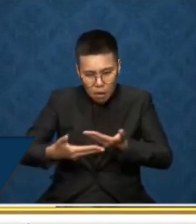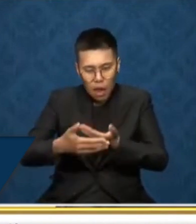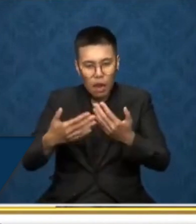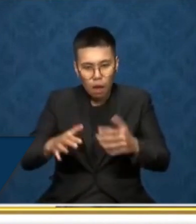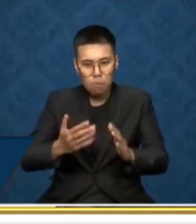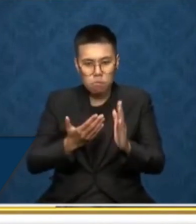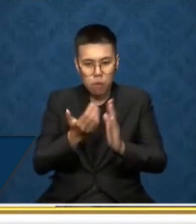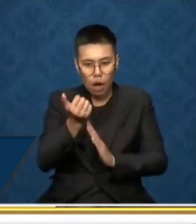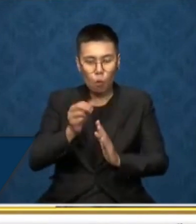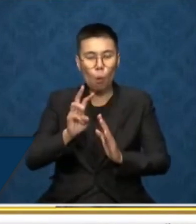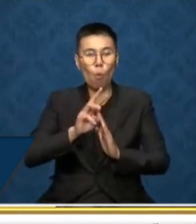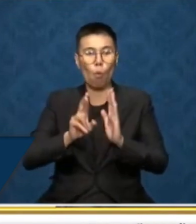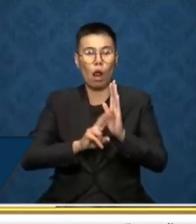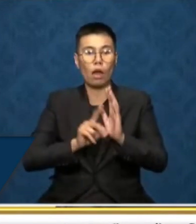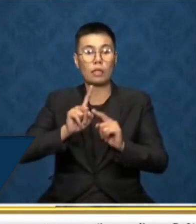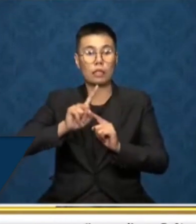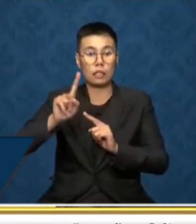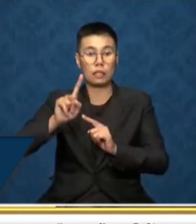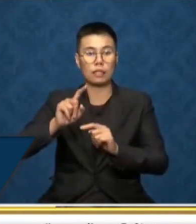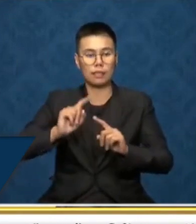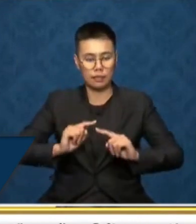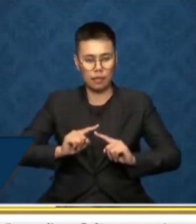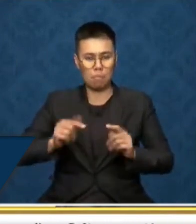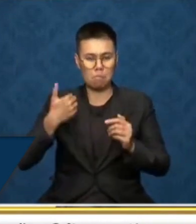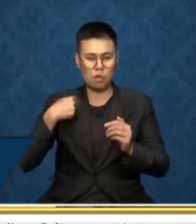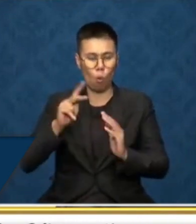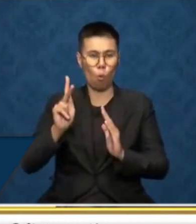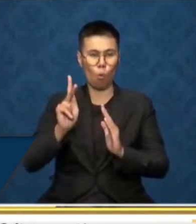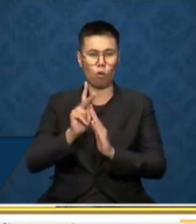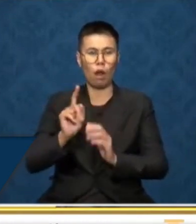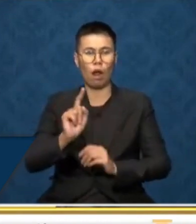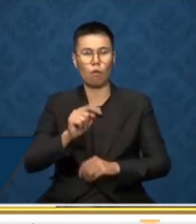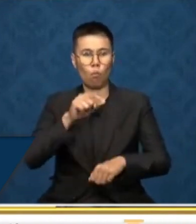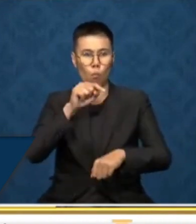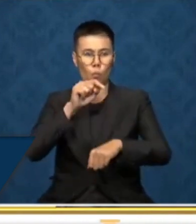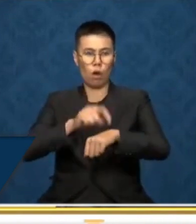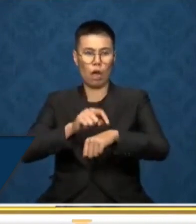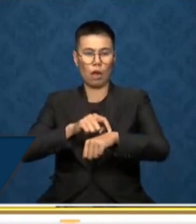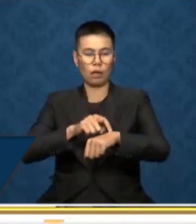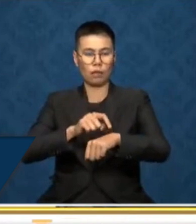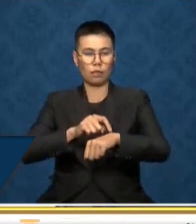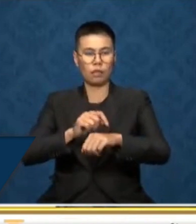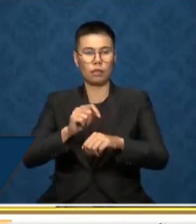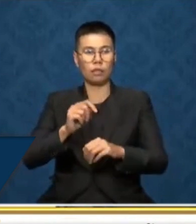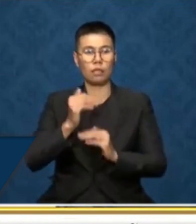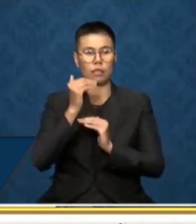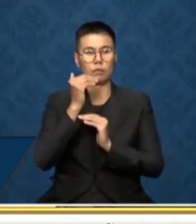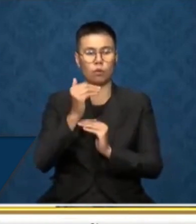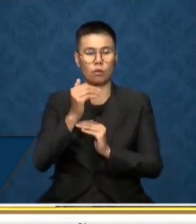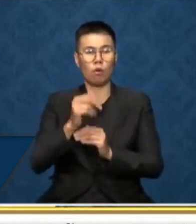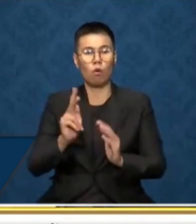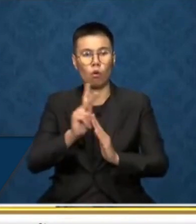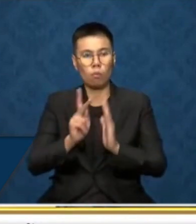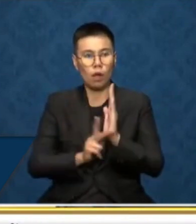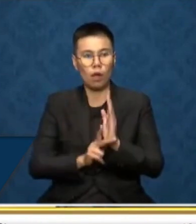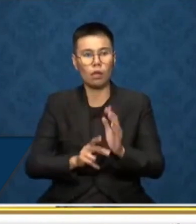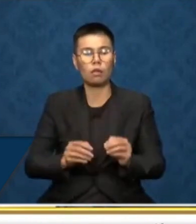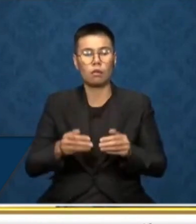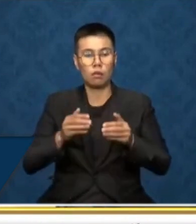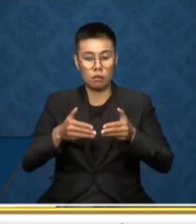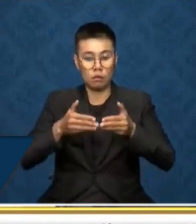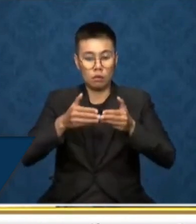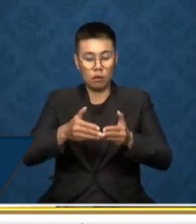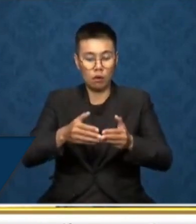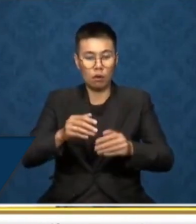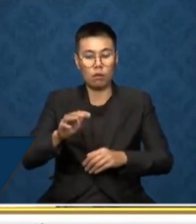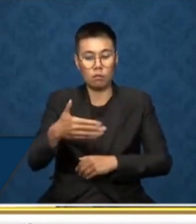ได้ผ่านในวาระหนึ่งแต่ว่าด้วยเงื่อนไขของเวลานะครับทำให้กฎหมายประมงนั้นไม่สามารถที่จะเข้ามาสู่